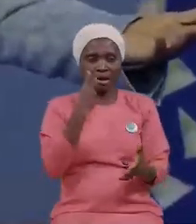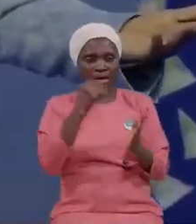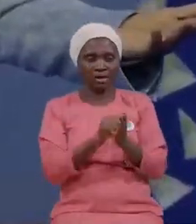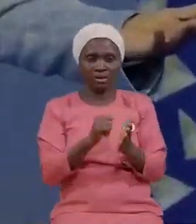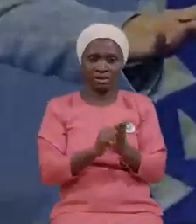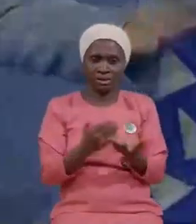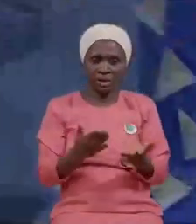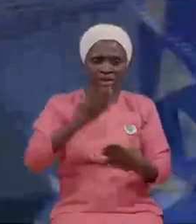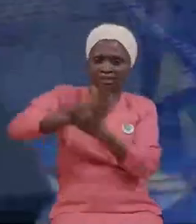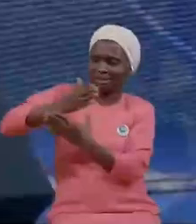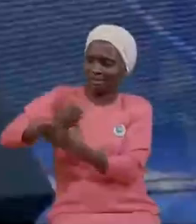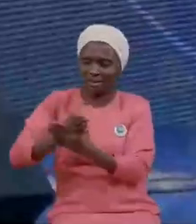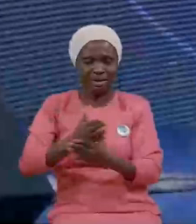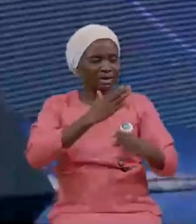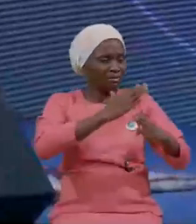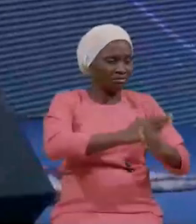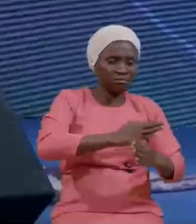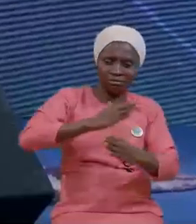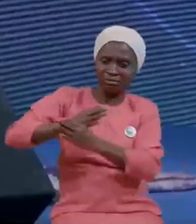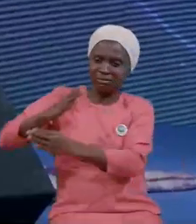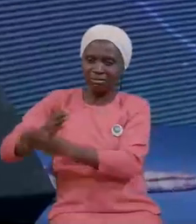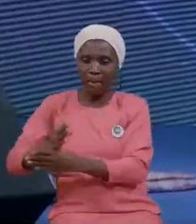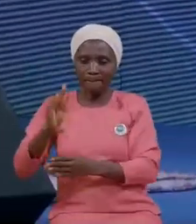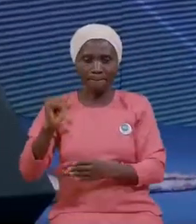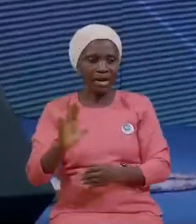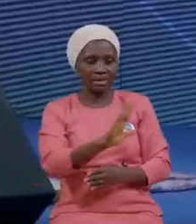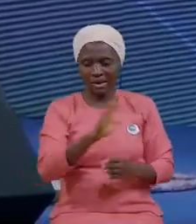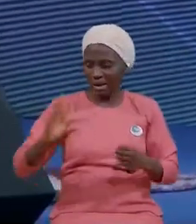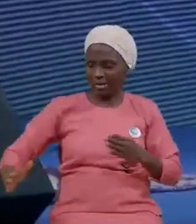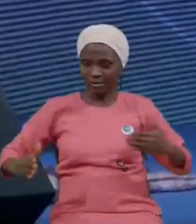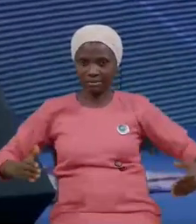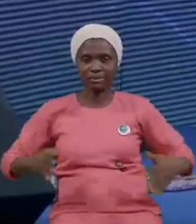Et tout d'un coup, ils ont vu les blocages à gauche et à droite.